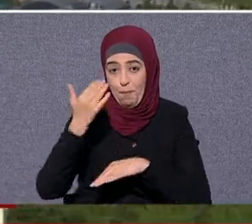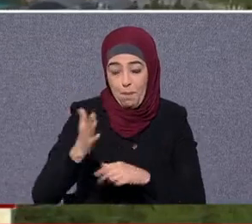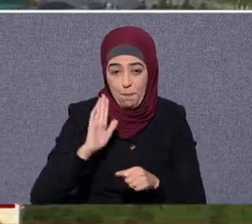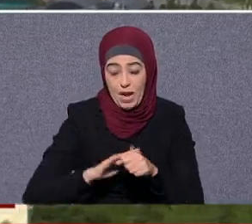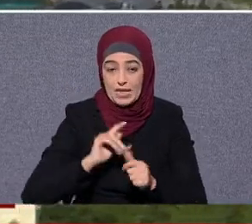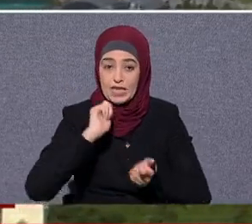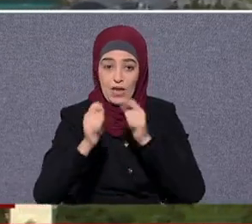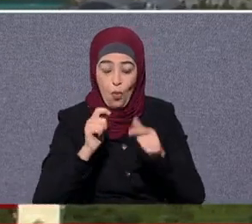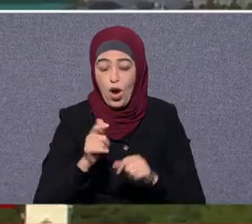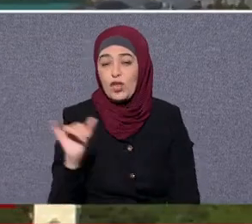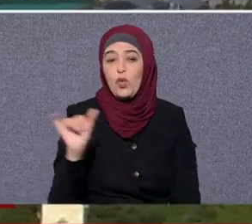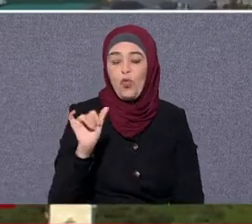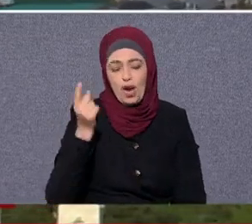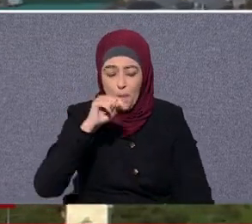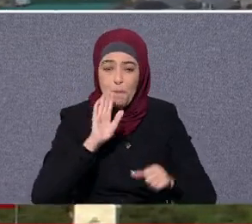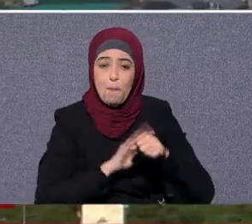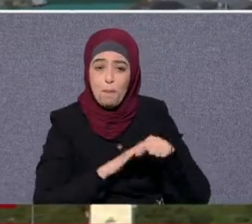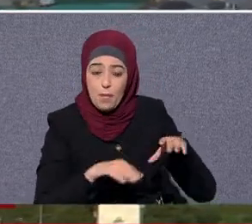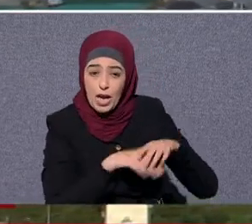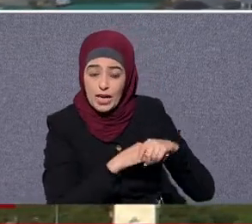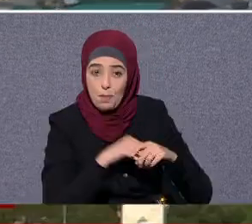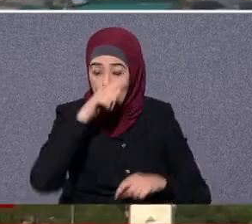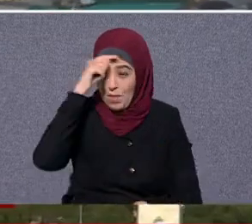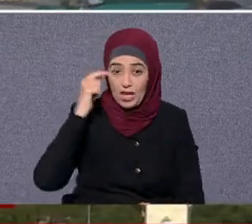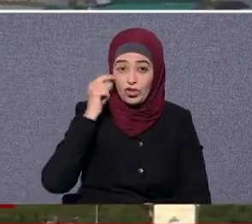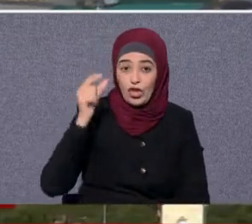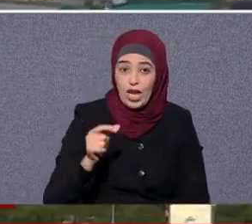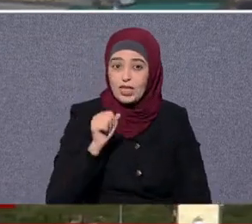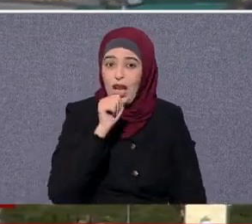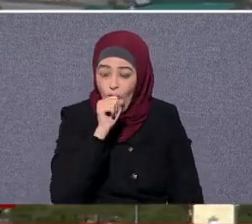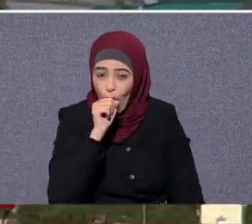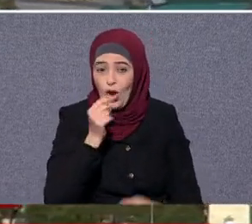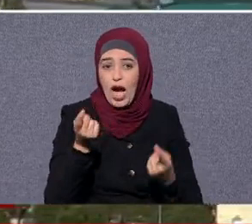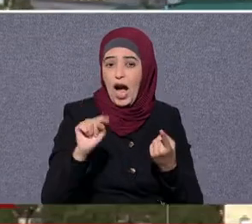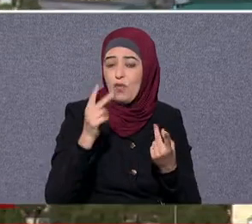الذهاب إلى الأسواق حتى في المنزل. إذا كان أي شخص بيعاني من أي